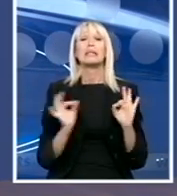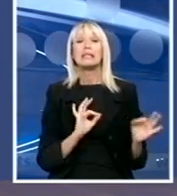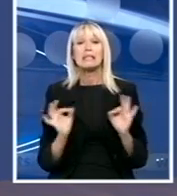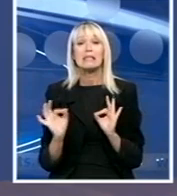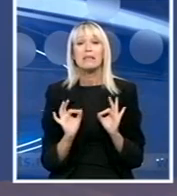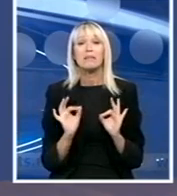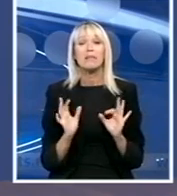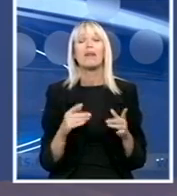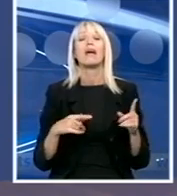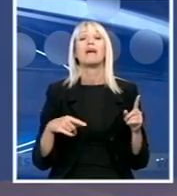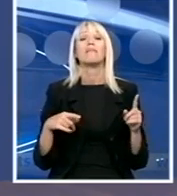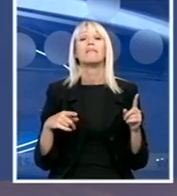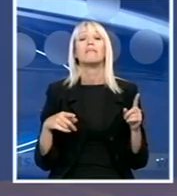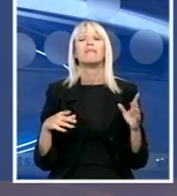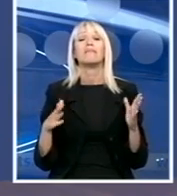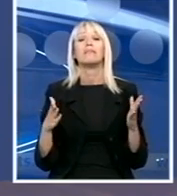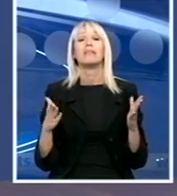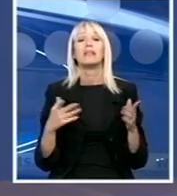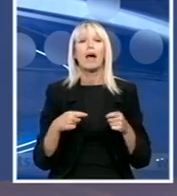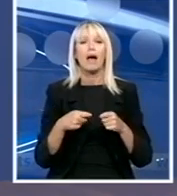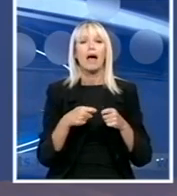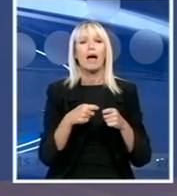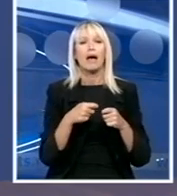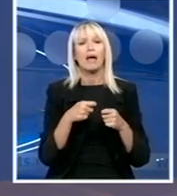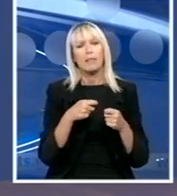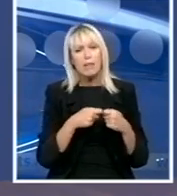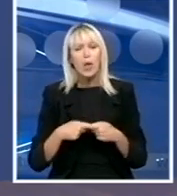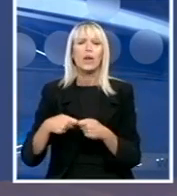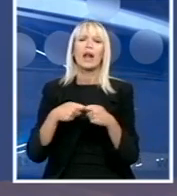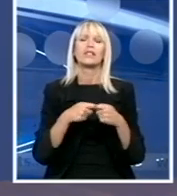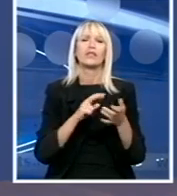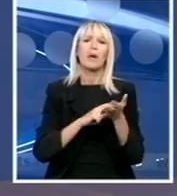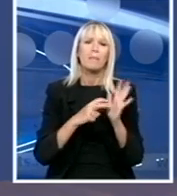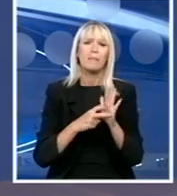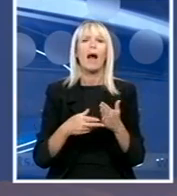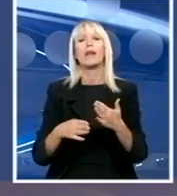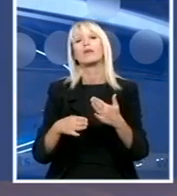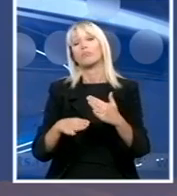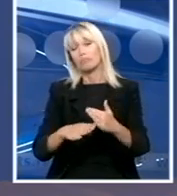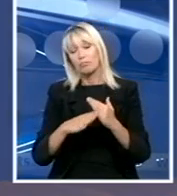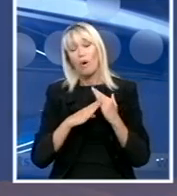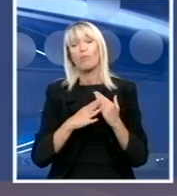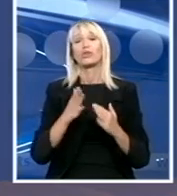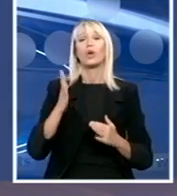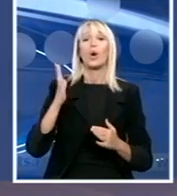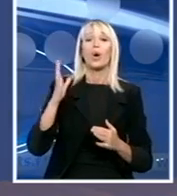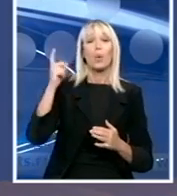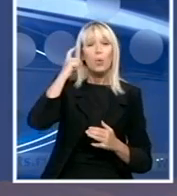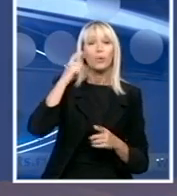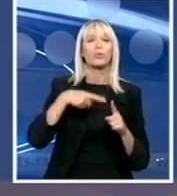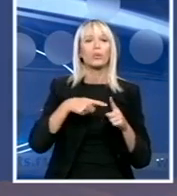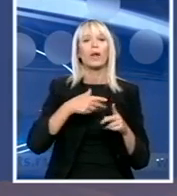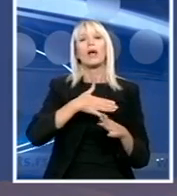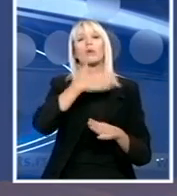društvo da na organizovan način, dakle, i uz pomoć kulture, uz pomoć duha, savladamo